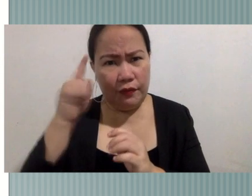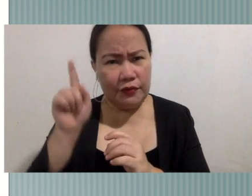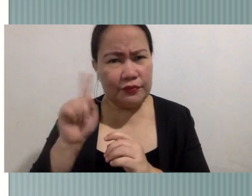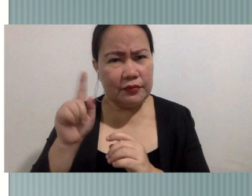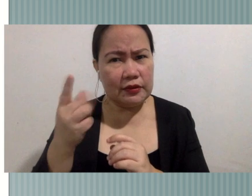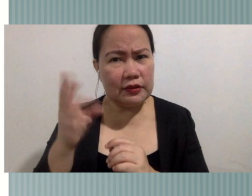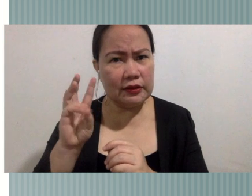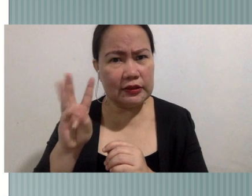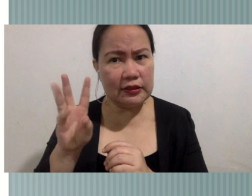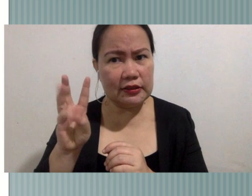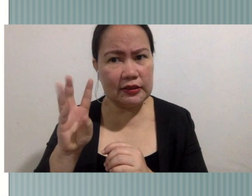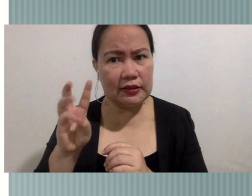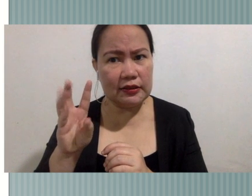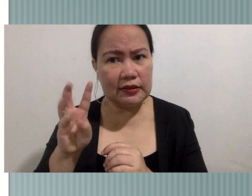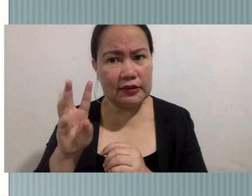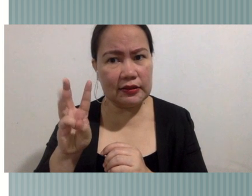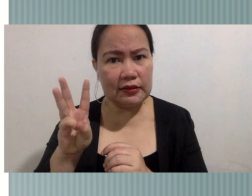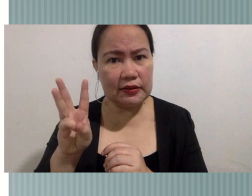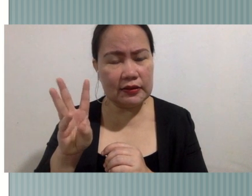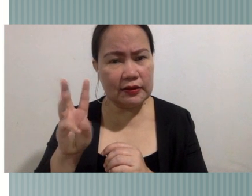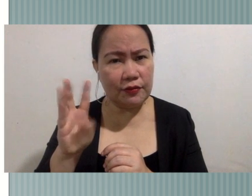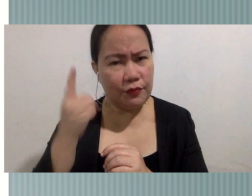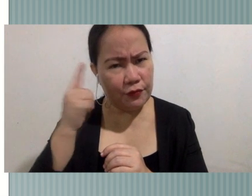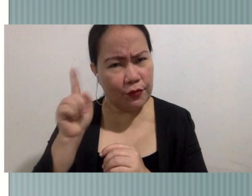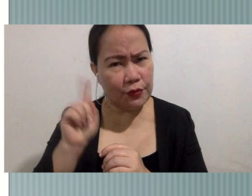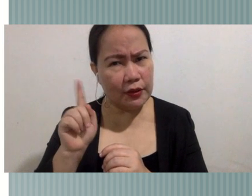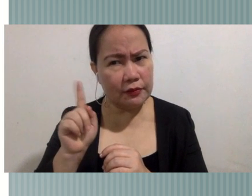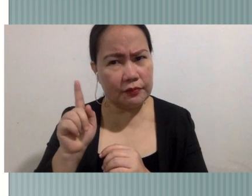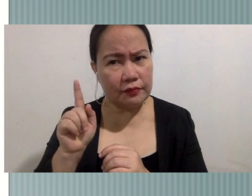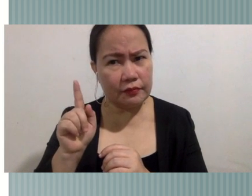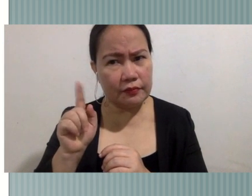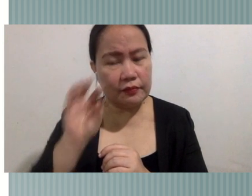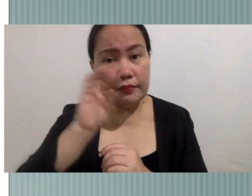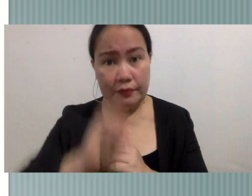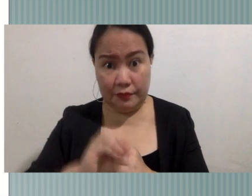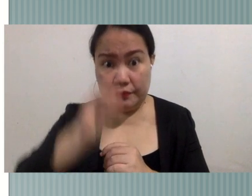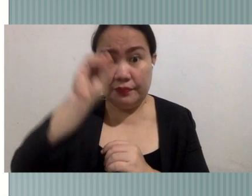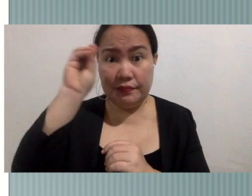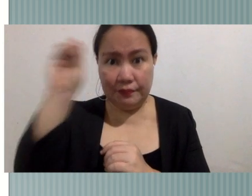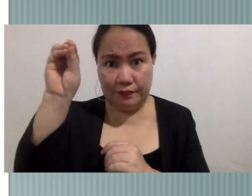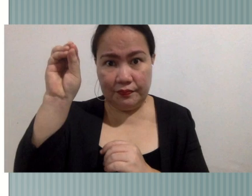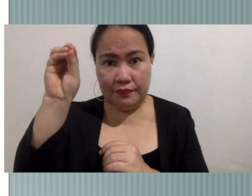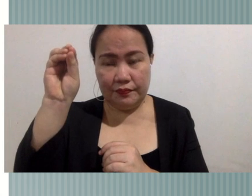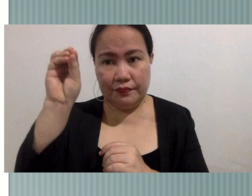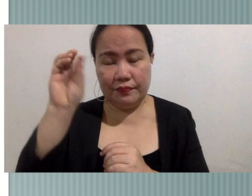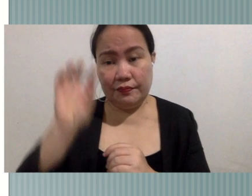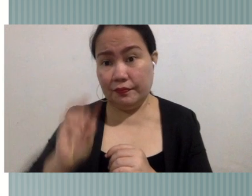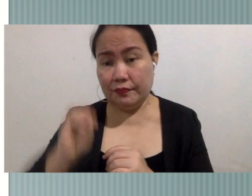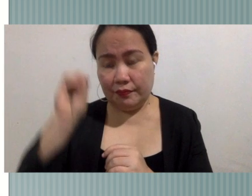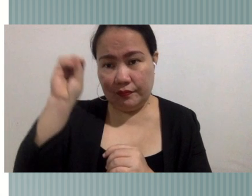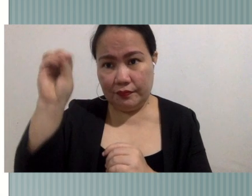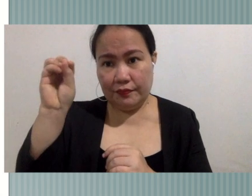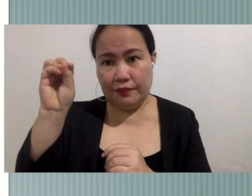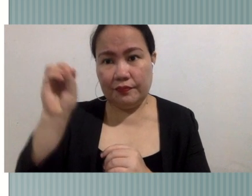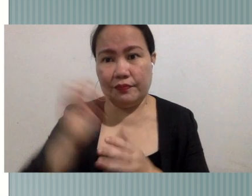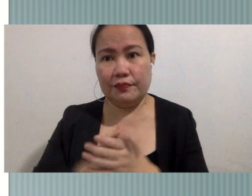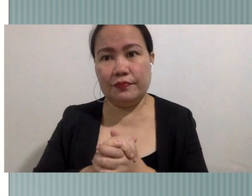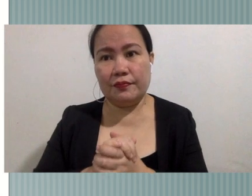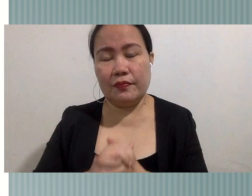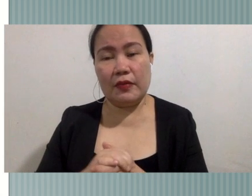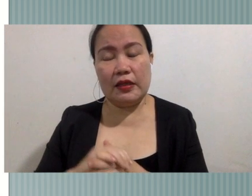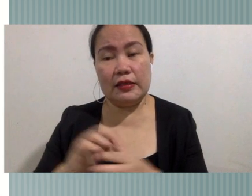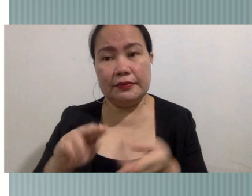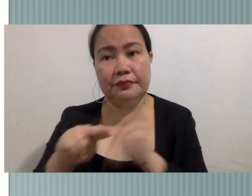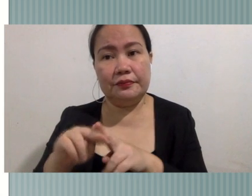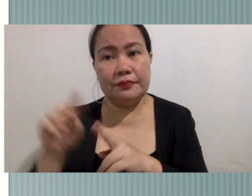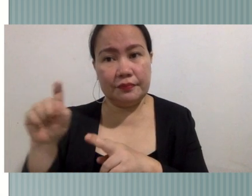tong 16 na to? So, itong si 16, siya yung idadagdag natin dito sa expression natin na